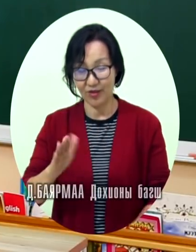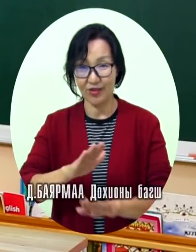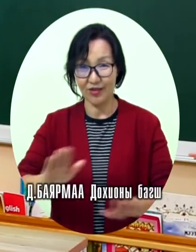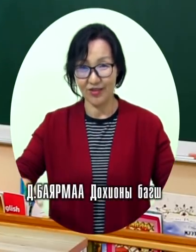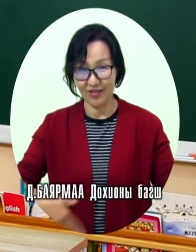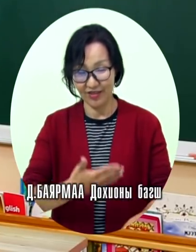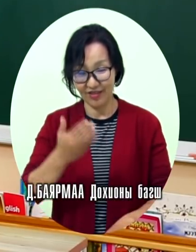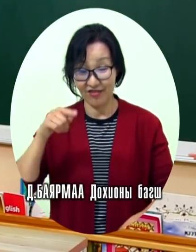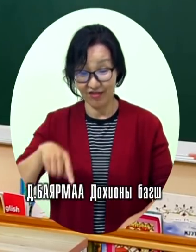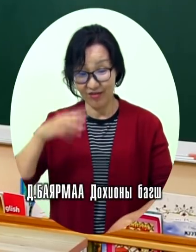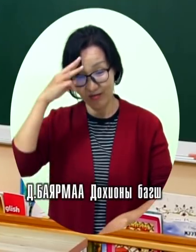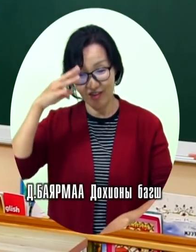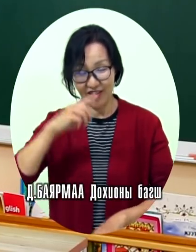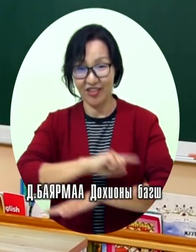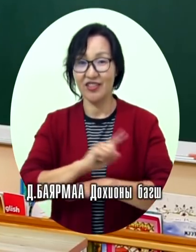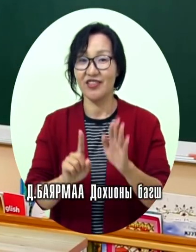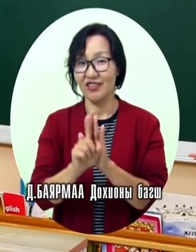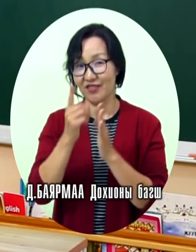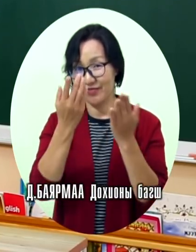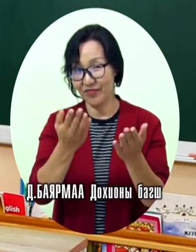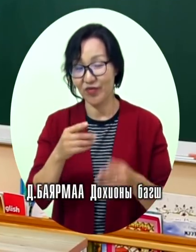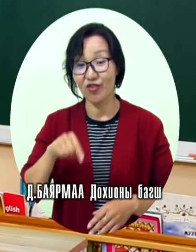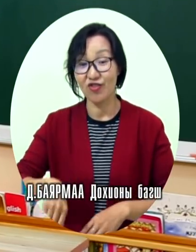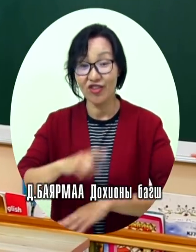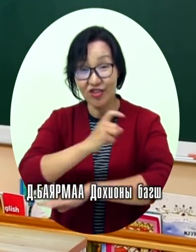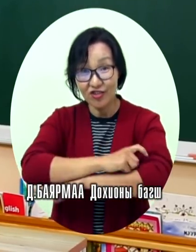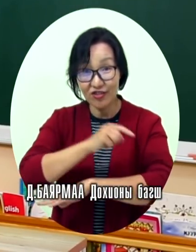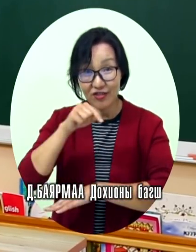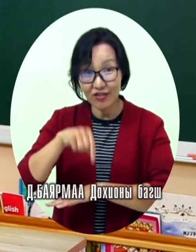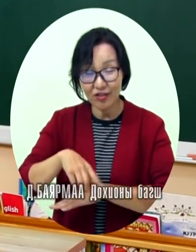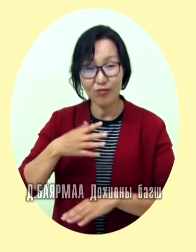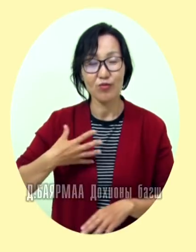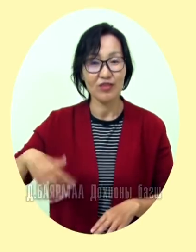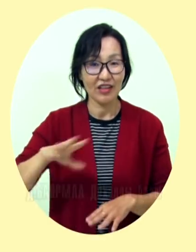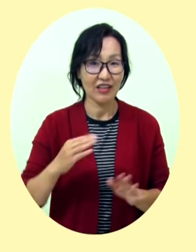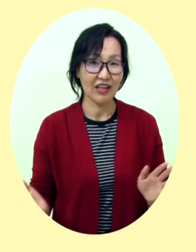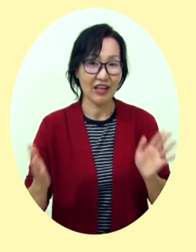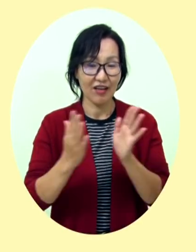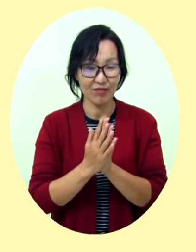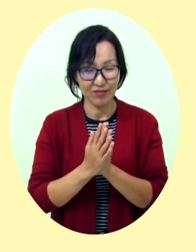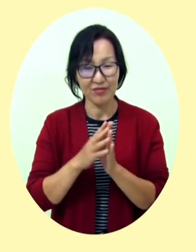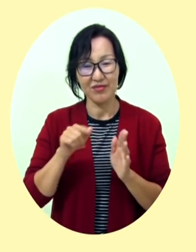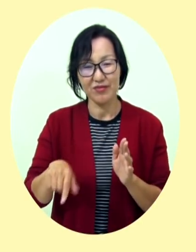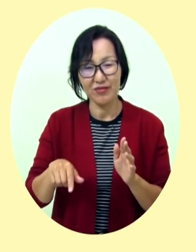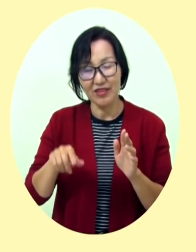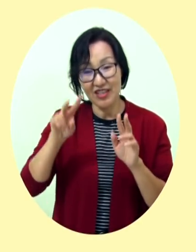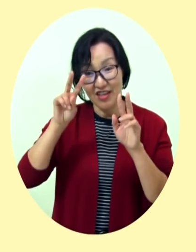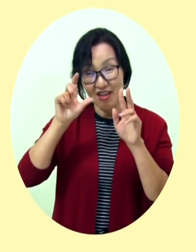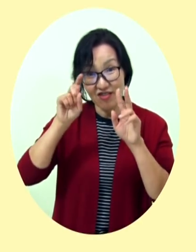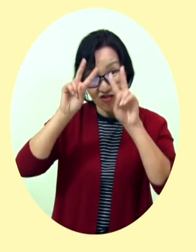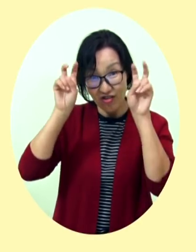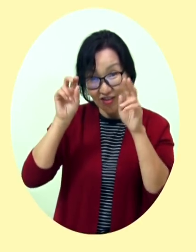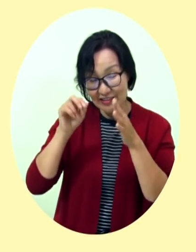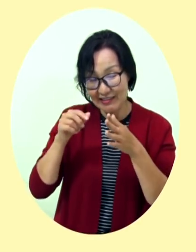Сайн байцгаана хүүхдүүд ээ. Элчт Монгол хэлний хичээлд эхэлж байна. Өнөөдрийн хичээлээр бүгдээрээ хамтдаа их зохион